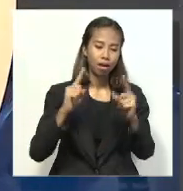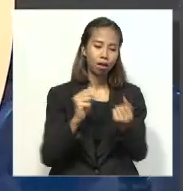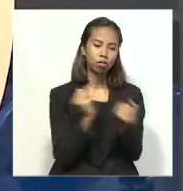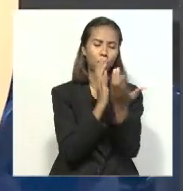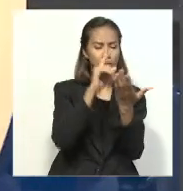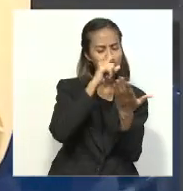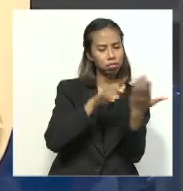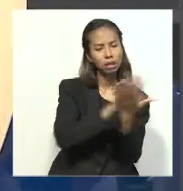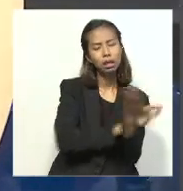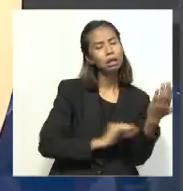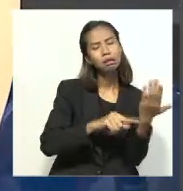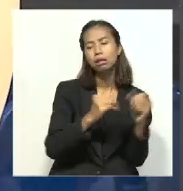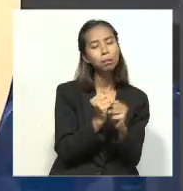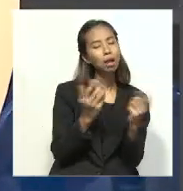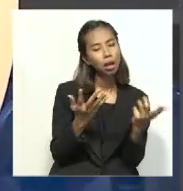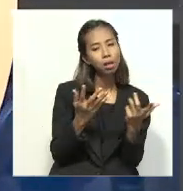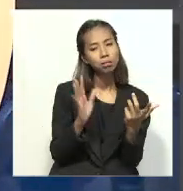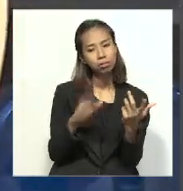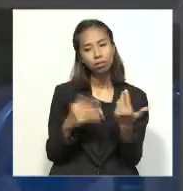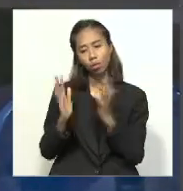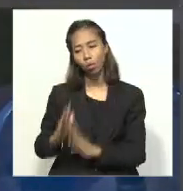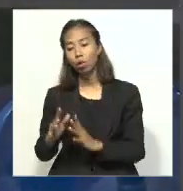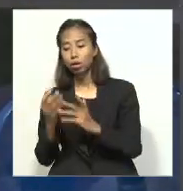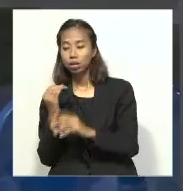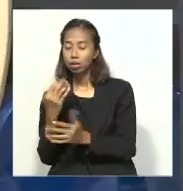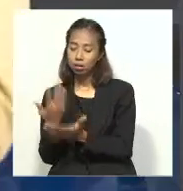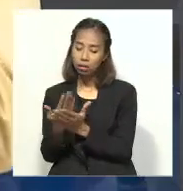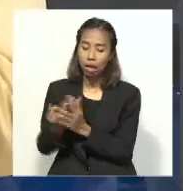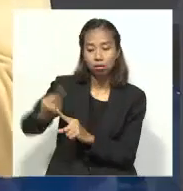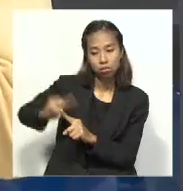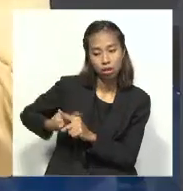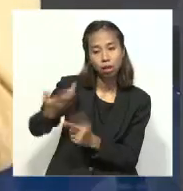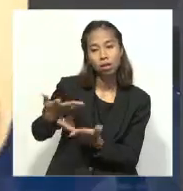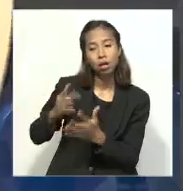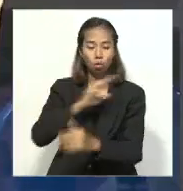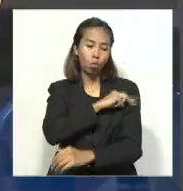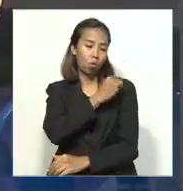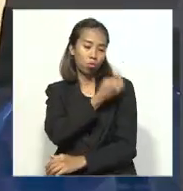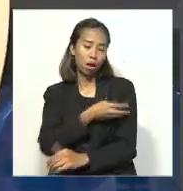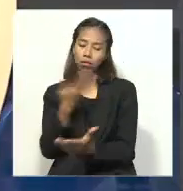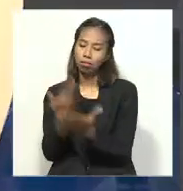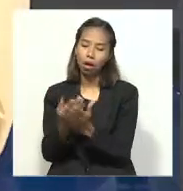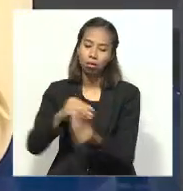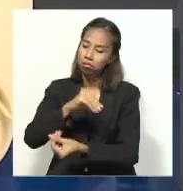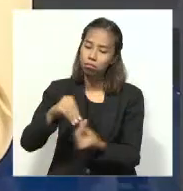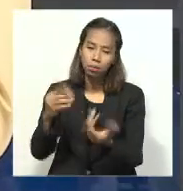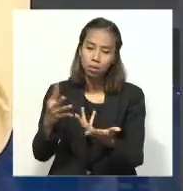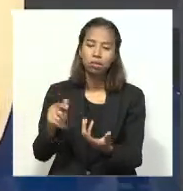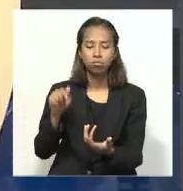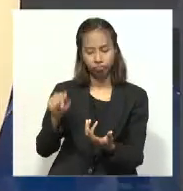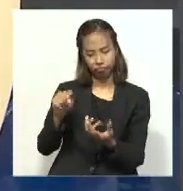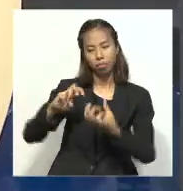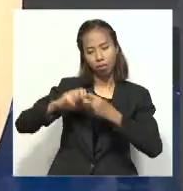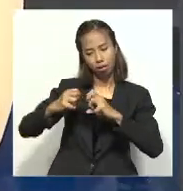งินทองไม่มีจ่ายทำไงบุคลากรไม่มีเงินเดือนโรงพยาบาลเจ๊งทั้งหมดจะทำยังไงอันนี้คือสิ่งที่เป็นปัญหานะ